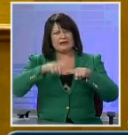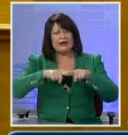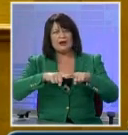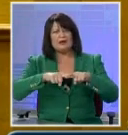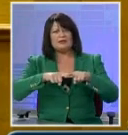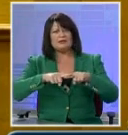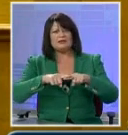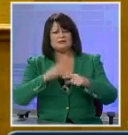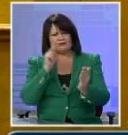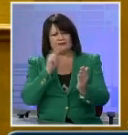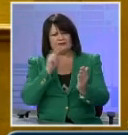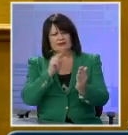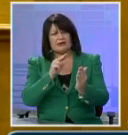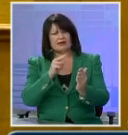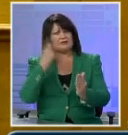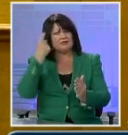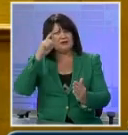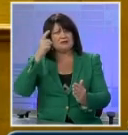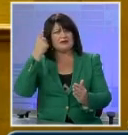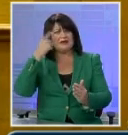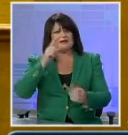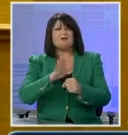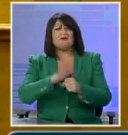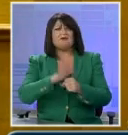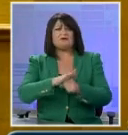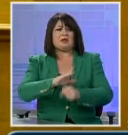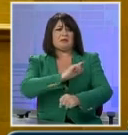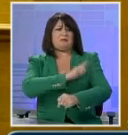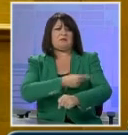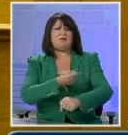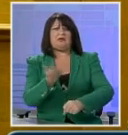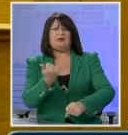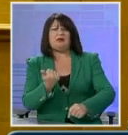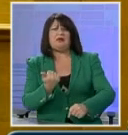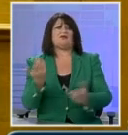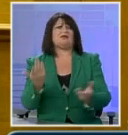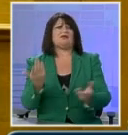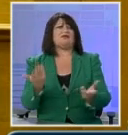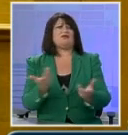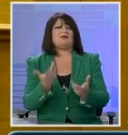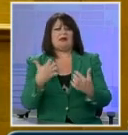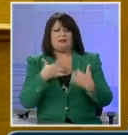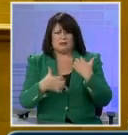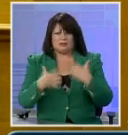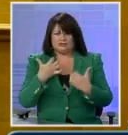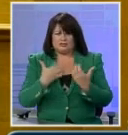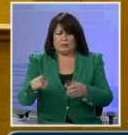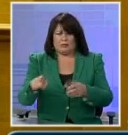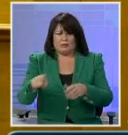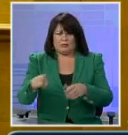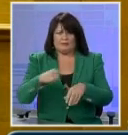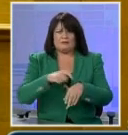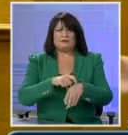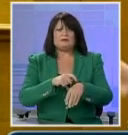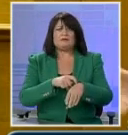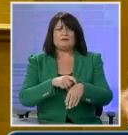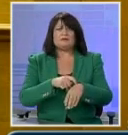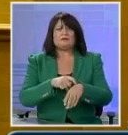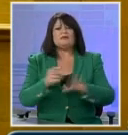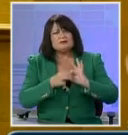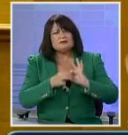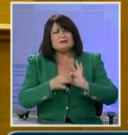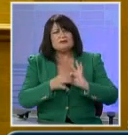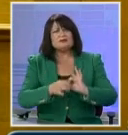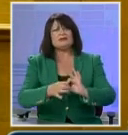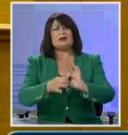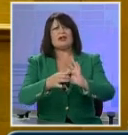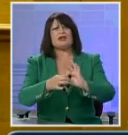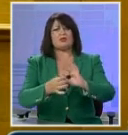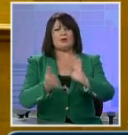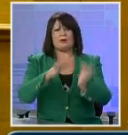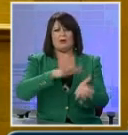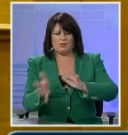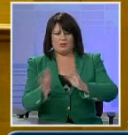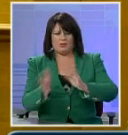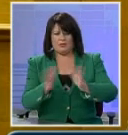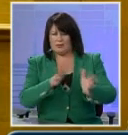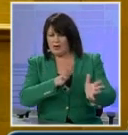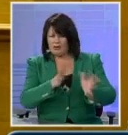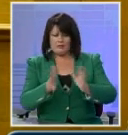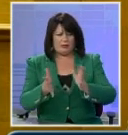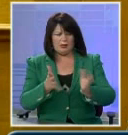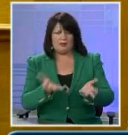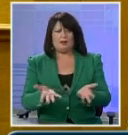άγνοια, ανεπάρκεια, ανικανότητα. Ανησυχούμε γιατί ακόμα και τώρα συνεχίζονται τα αντιφαντικά και αλλοπρόσαλα μηνύματα στο ζήτημα